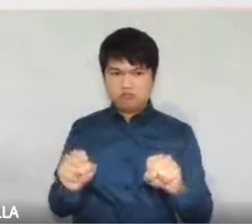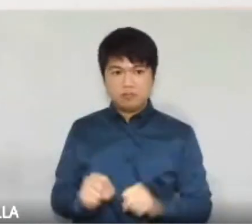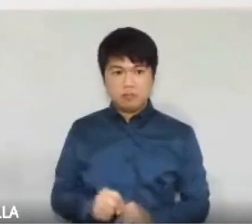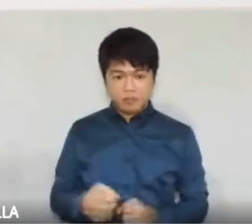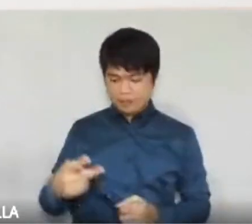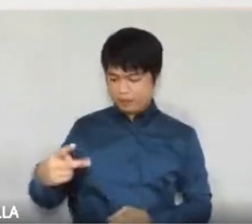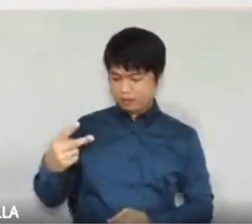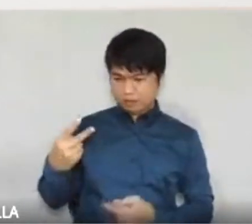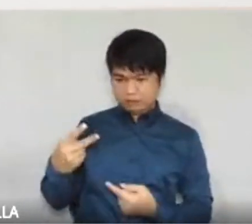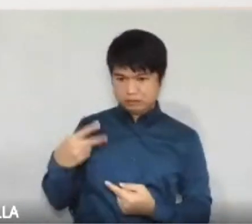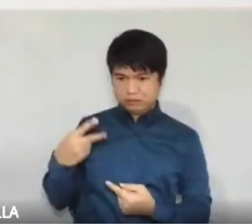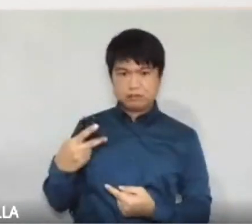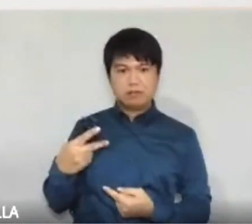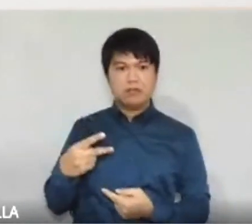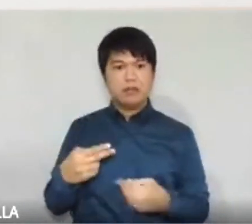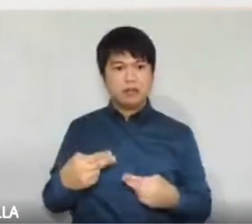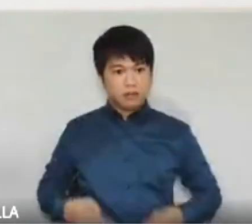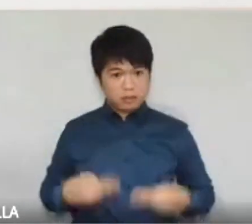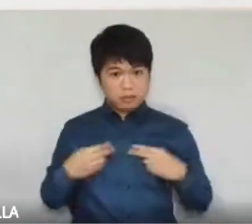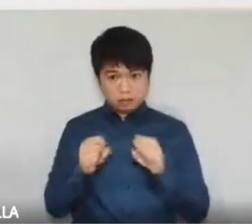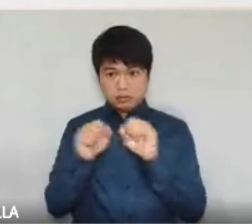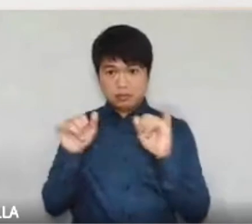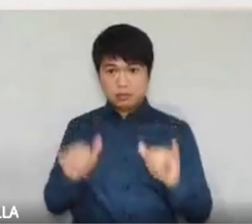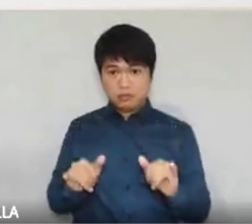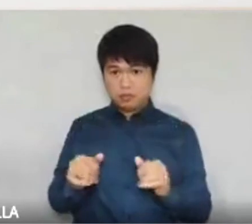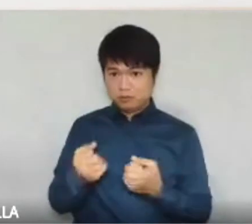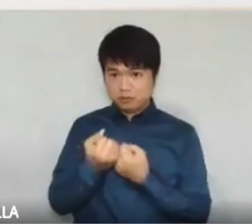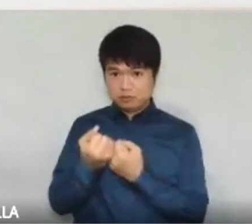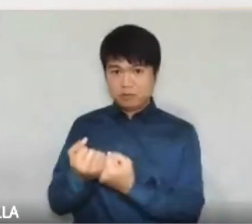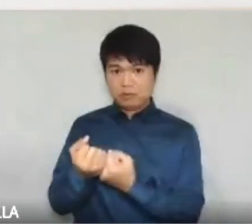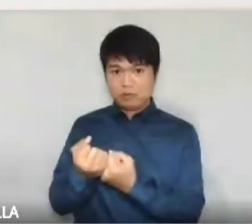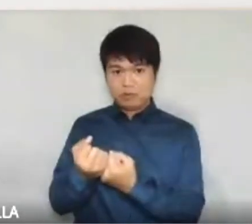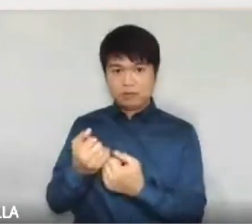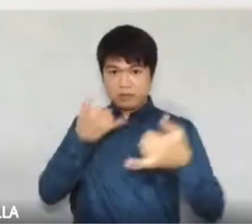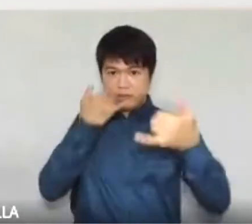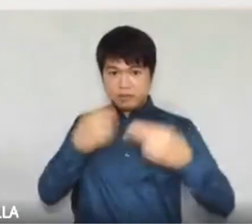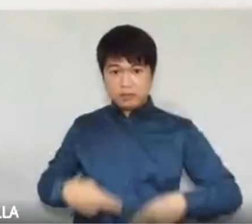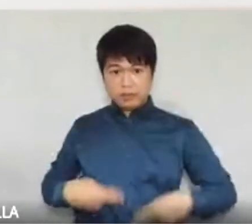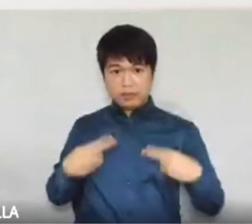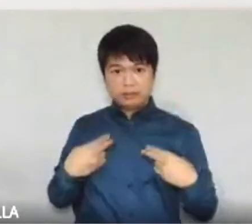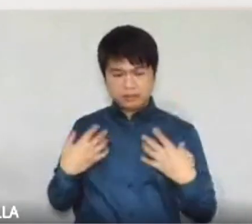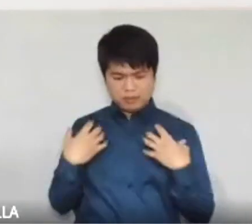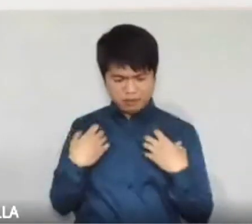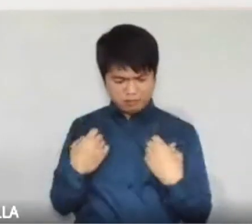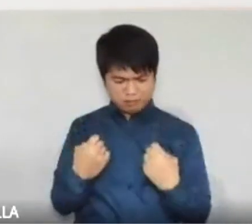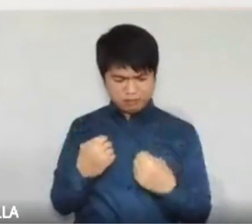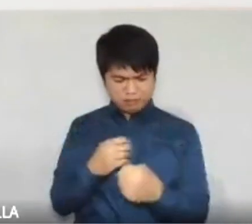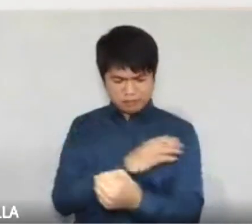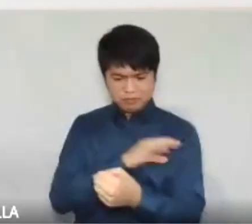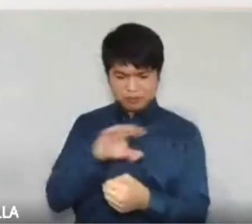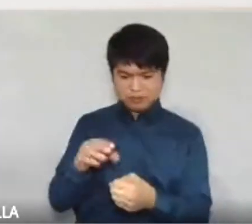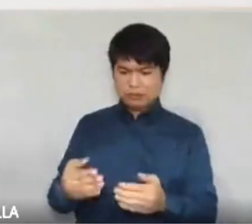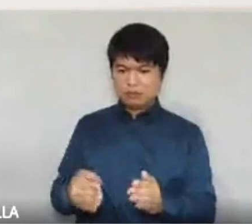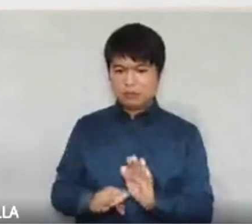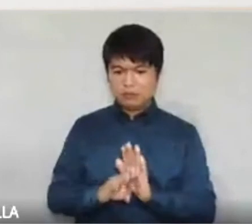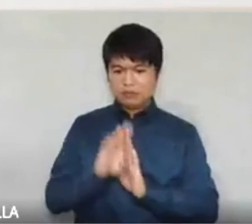Pangalawa, ang health systems na suportado ng telehealth ay may kakayahang itaas ang kalidad ng healthcare sa lahat